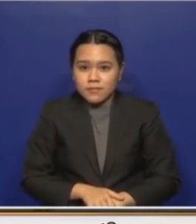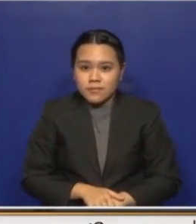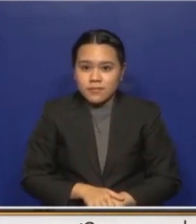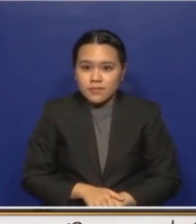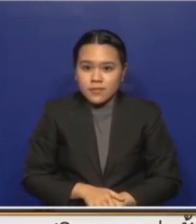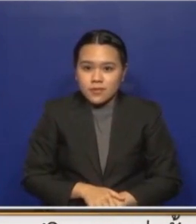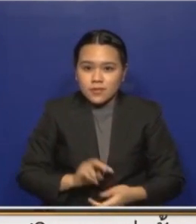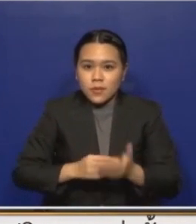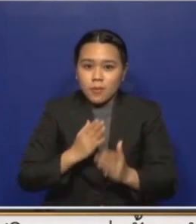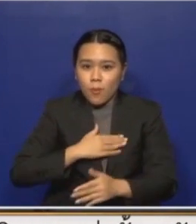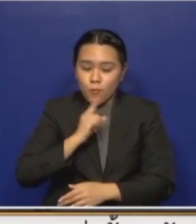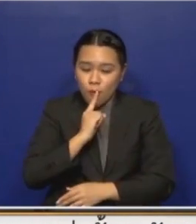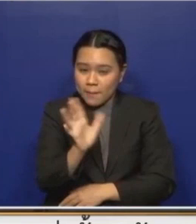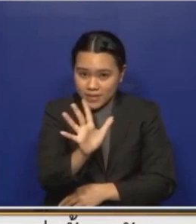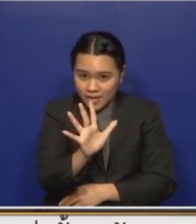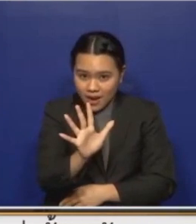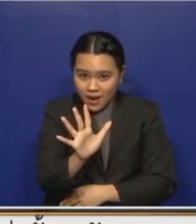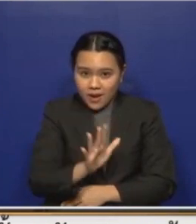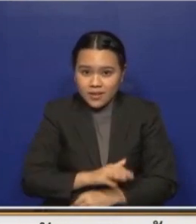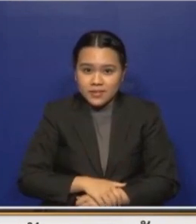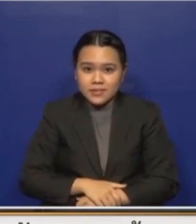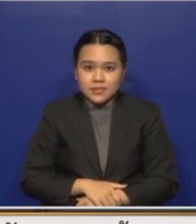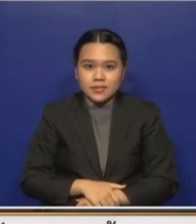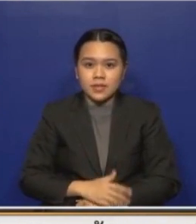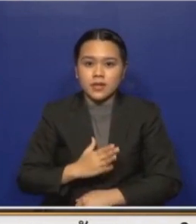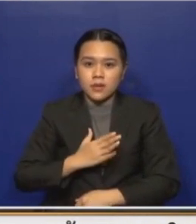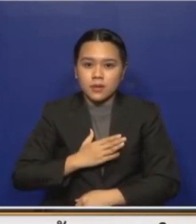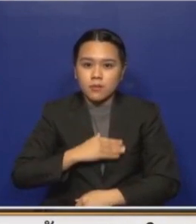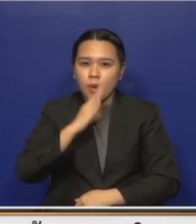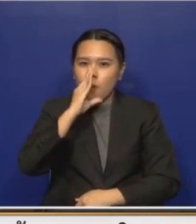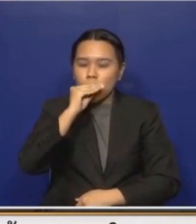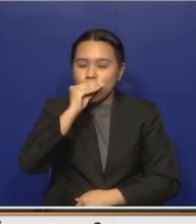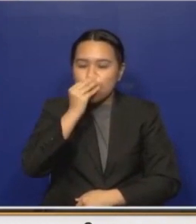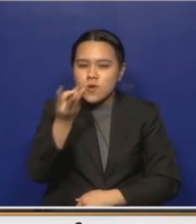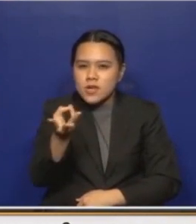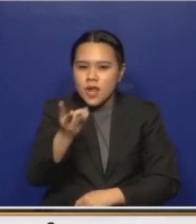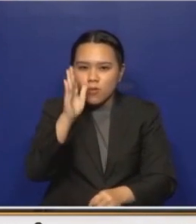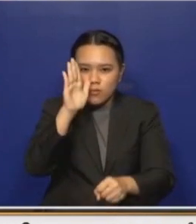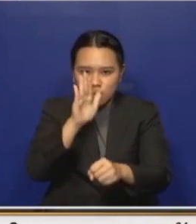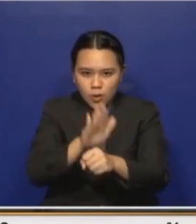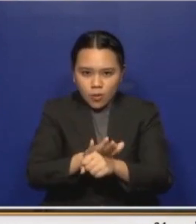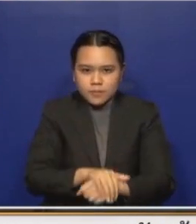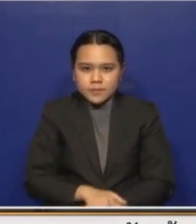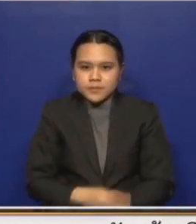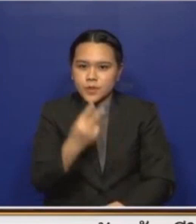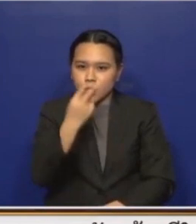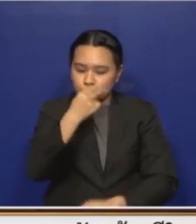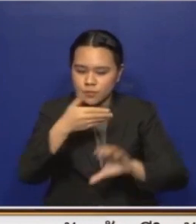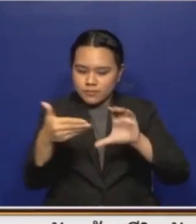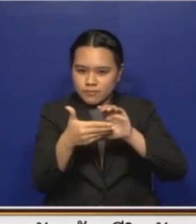ผมจะพูดอีกไม่กี่ประโยคฮะไปดูแผ่นต่อไปฮะ